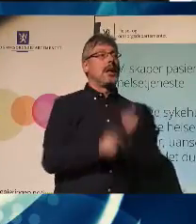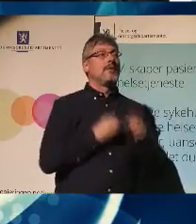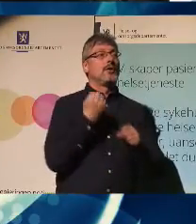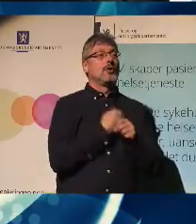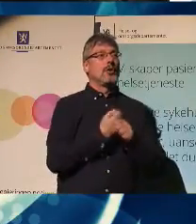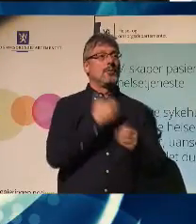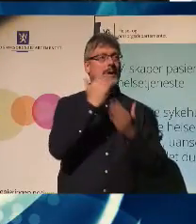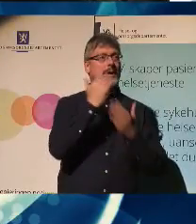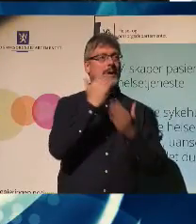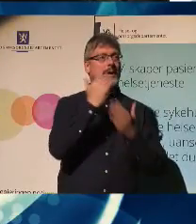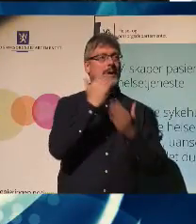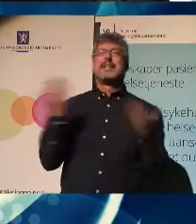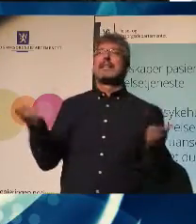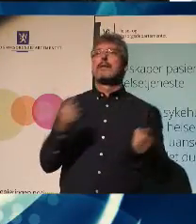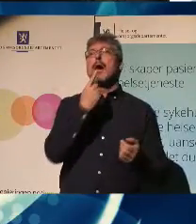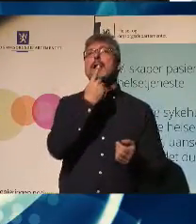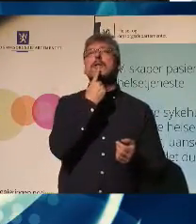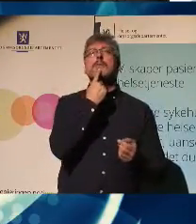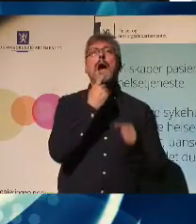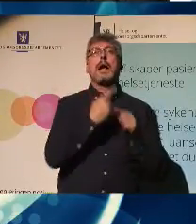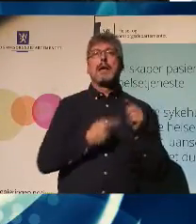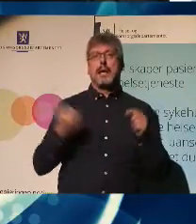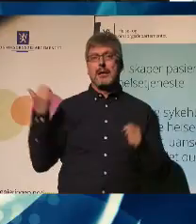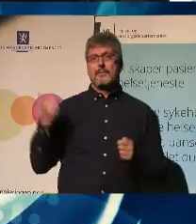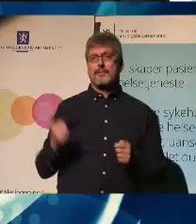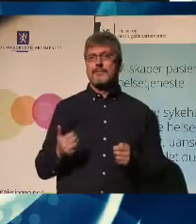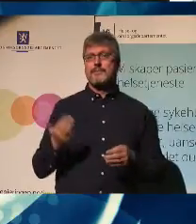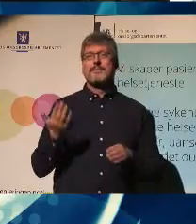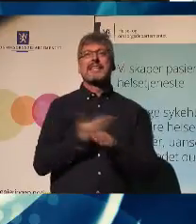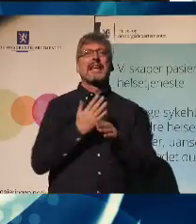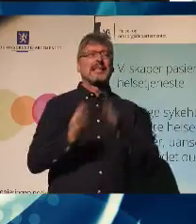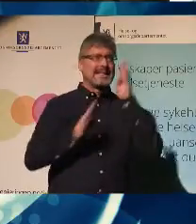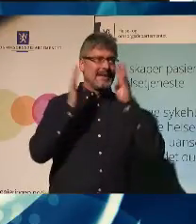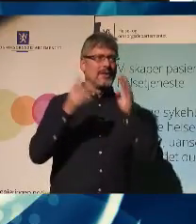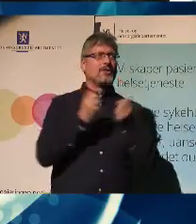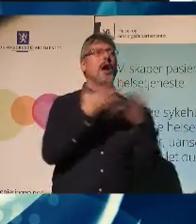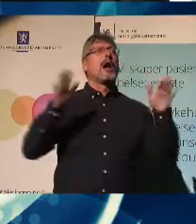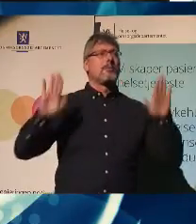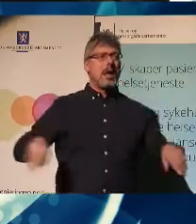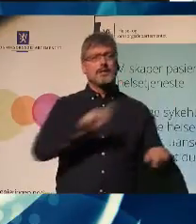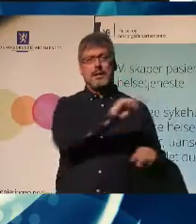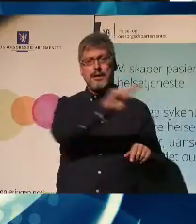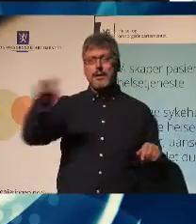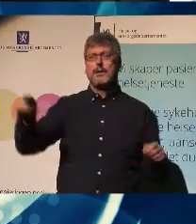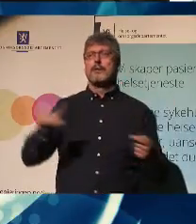programmet for å gi dere en liten smakebit av det. Tjenesteinnovasjon går igjen veldig mange steder.